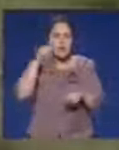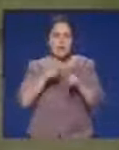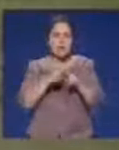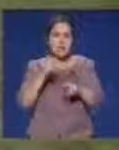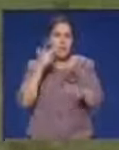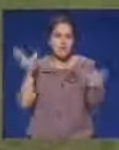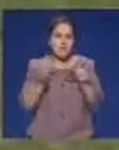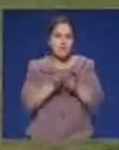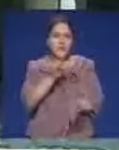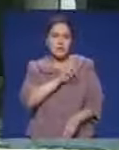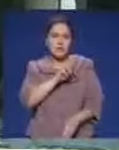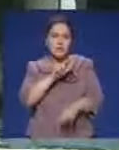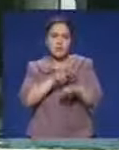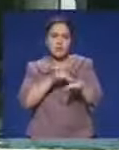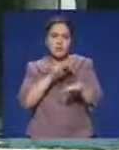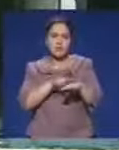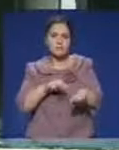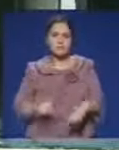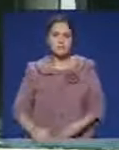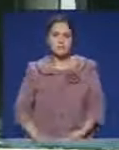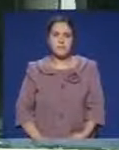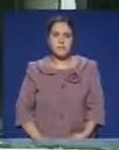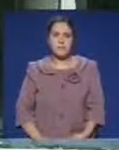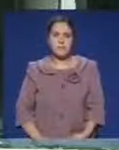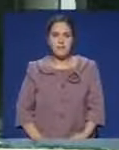сотрудниками правоохранительных органов.